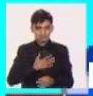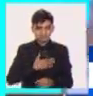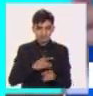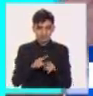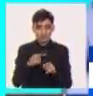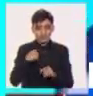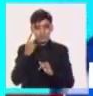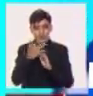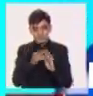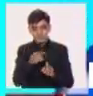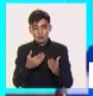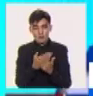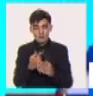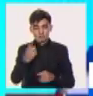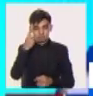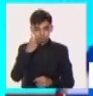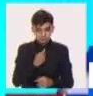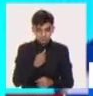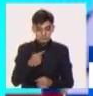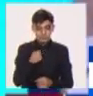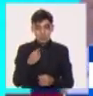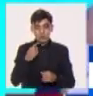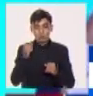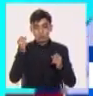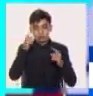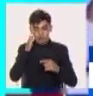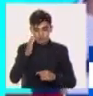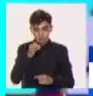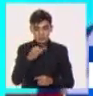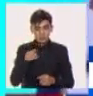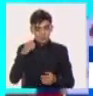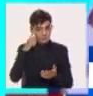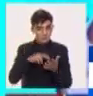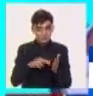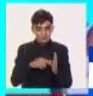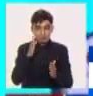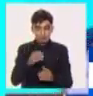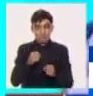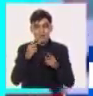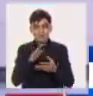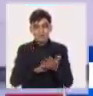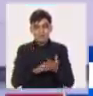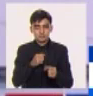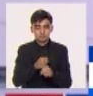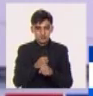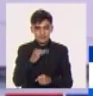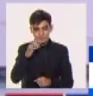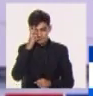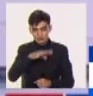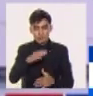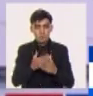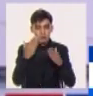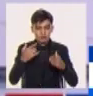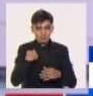Мы, понятно, эту информацию уже, когда получим, всю информацию, мы будем планировать, как дальше действовать. Потому что страна большая, и